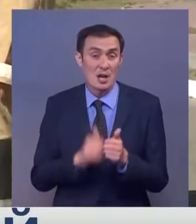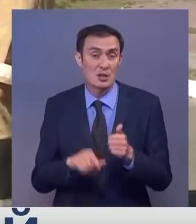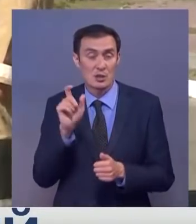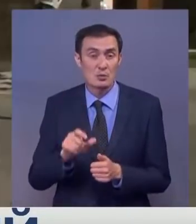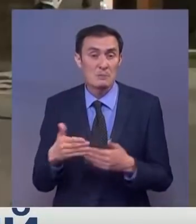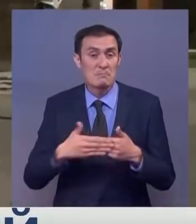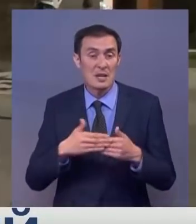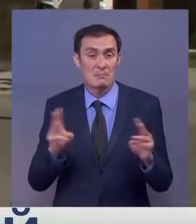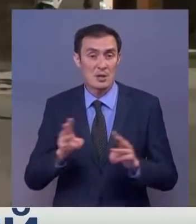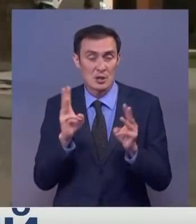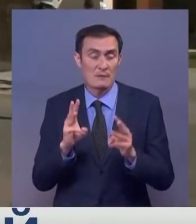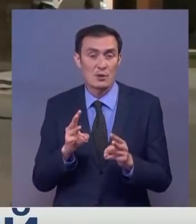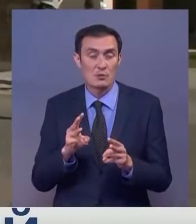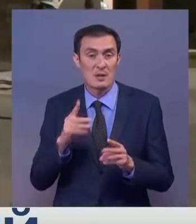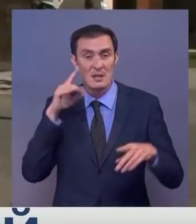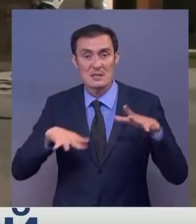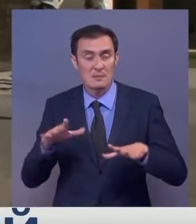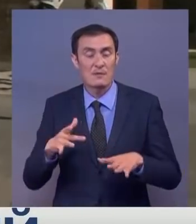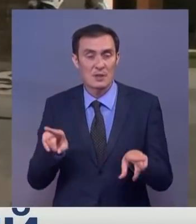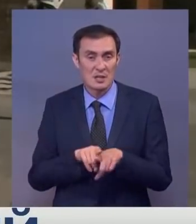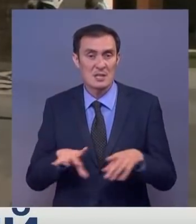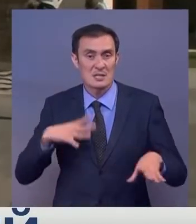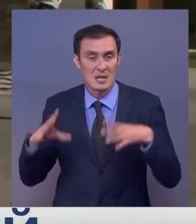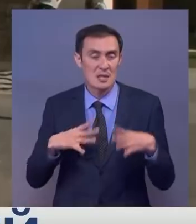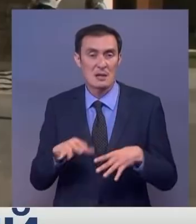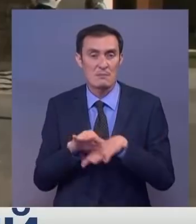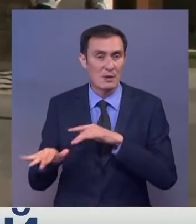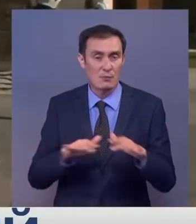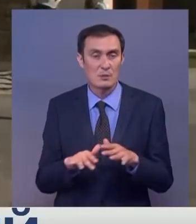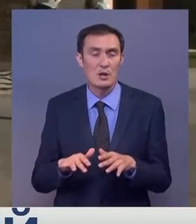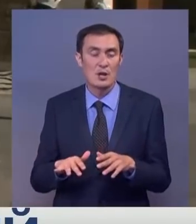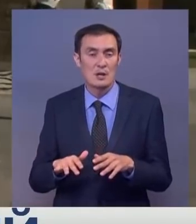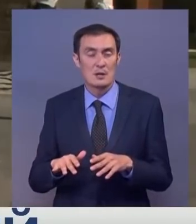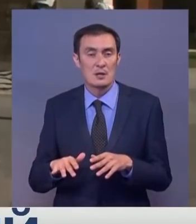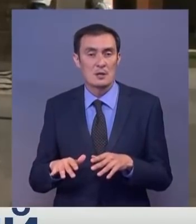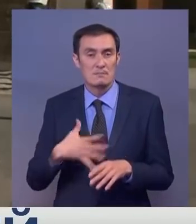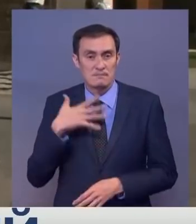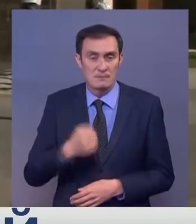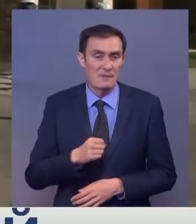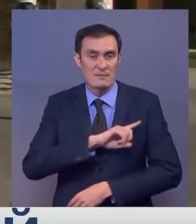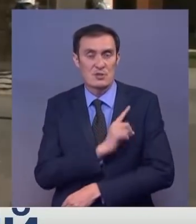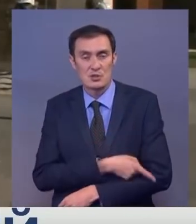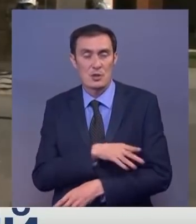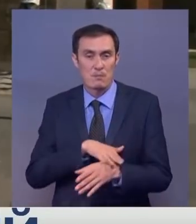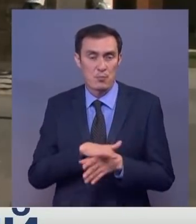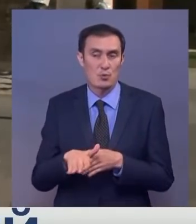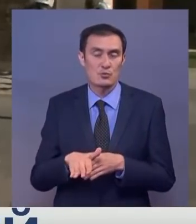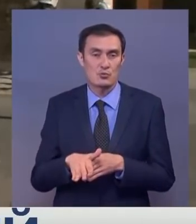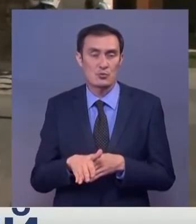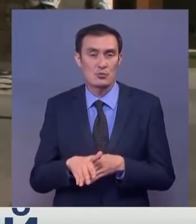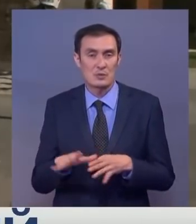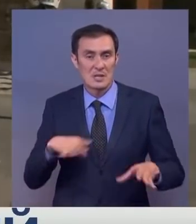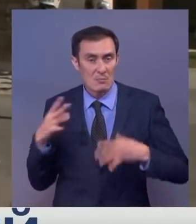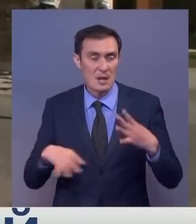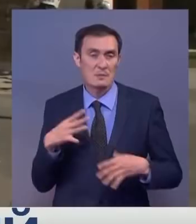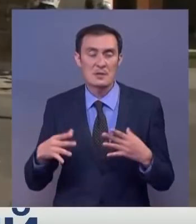перед пожаром не сомневался в своих действиях, мы проводим такие занятия психологического, физические, полностью